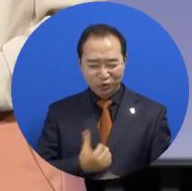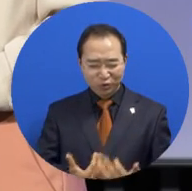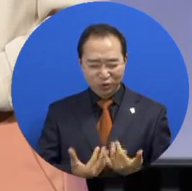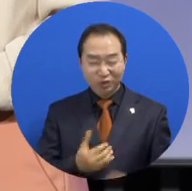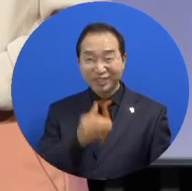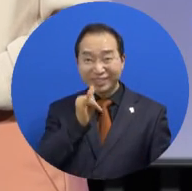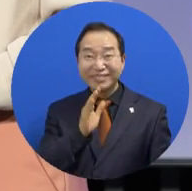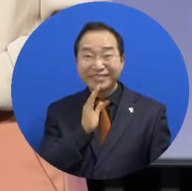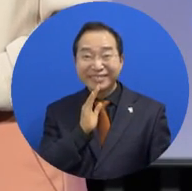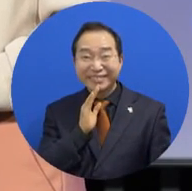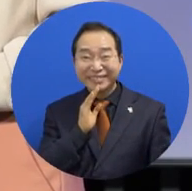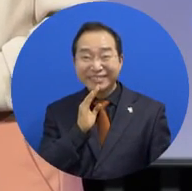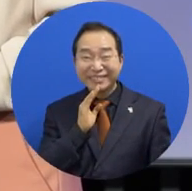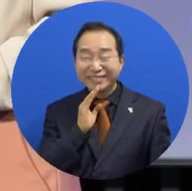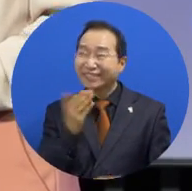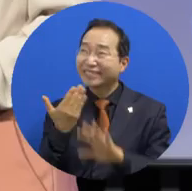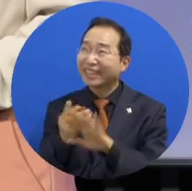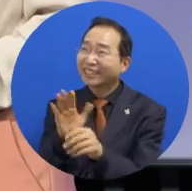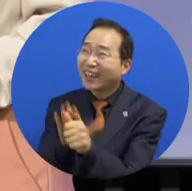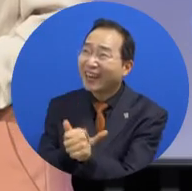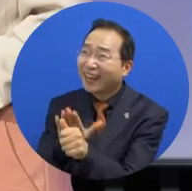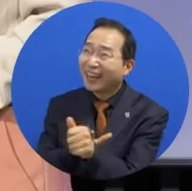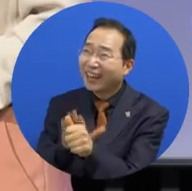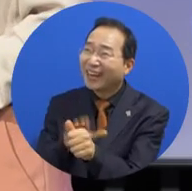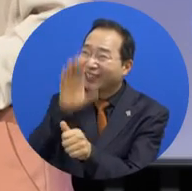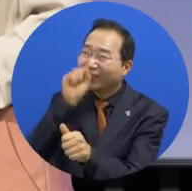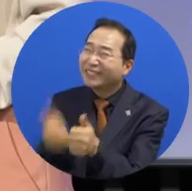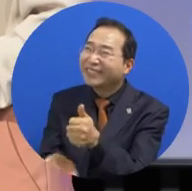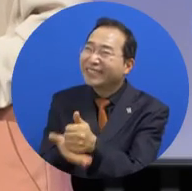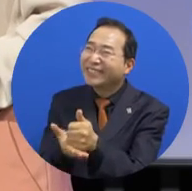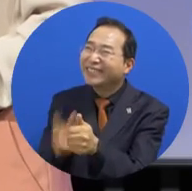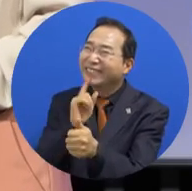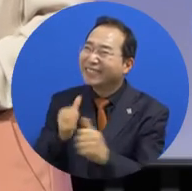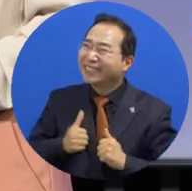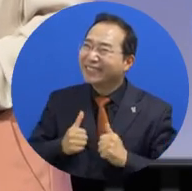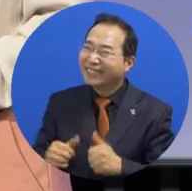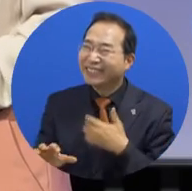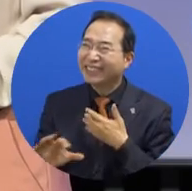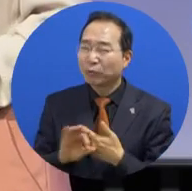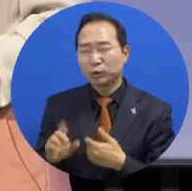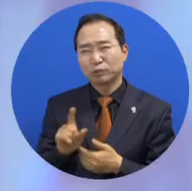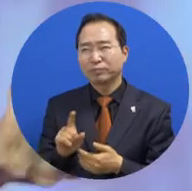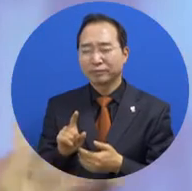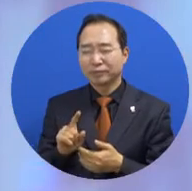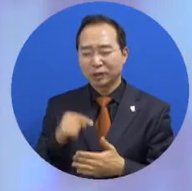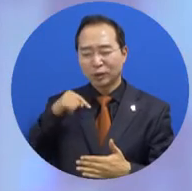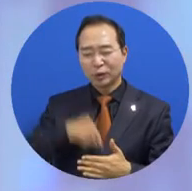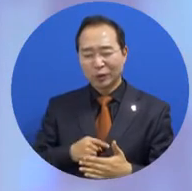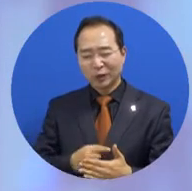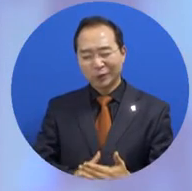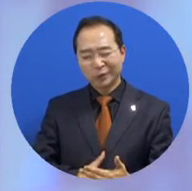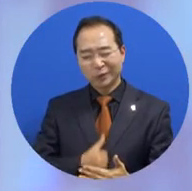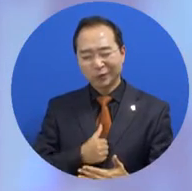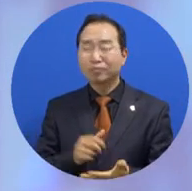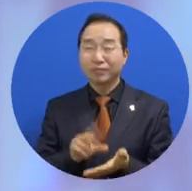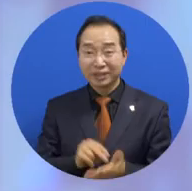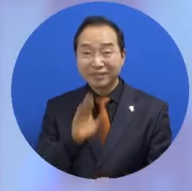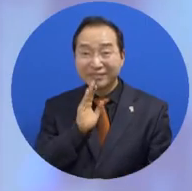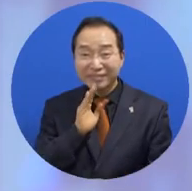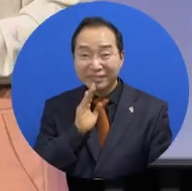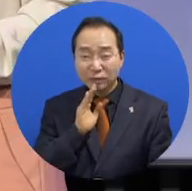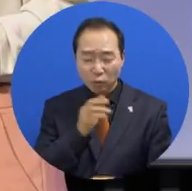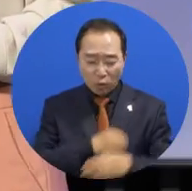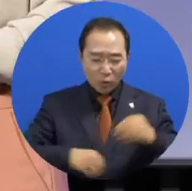터지는데 계속 남에게 그런 듣기 좋은 얘기를 해야 되는 거. 그러니까 글쓰기 하기 아주 좋은